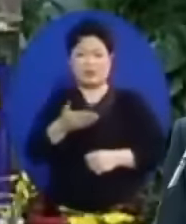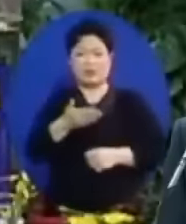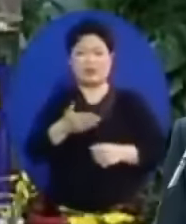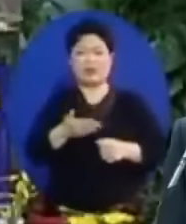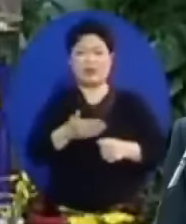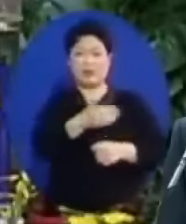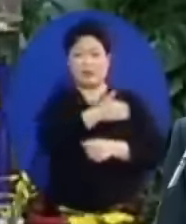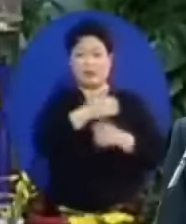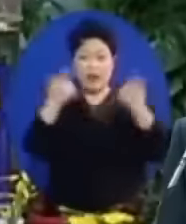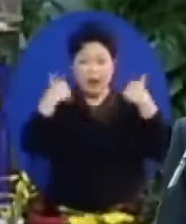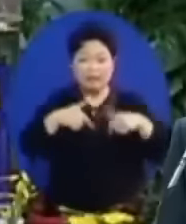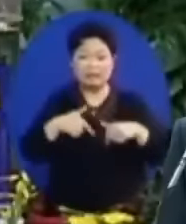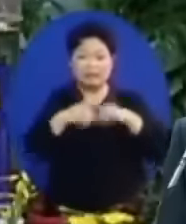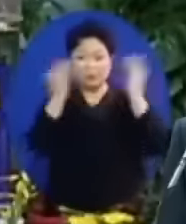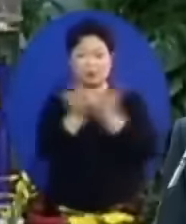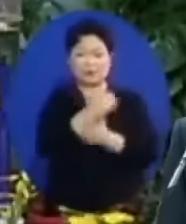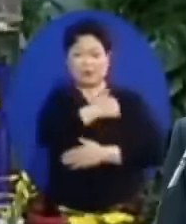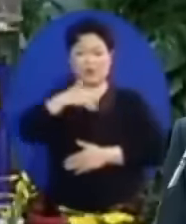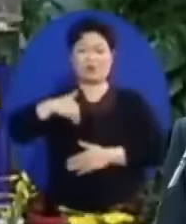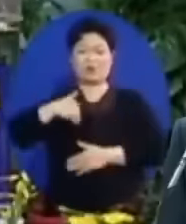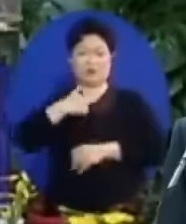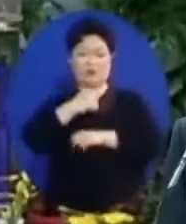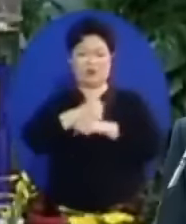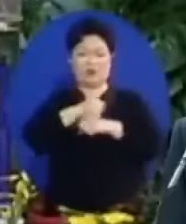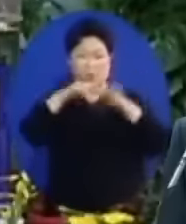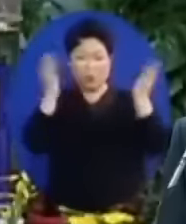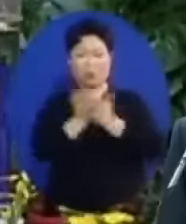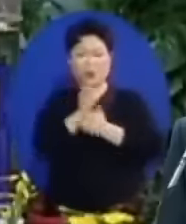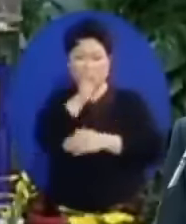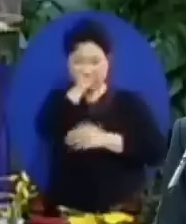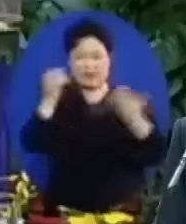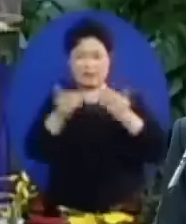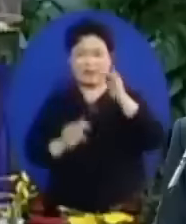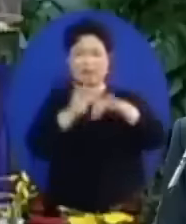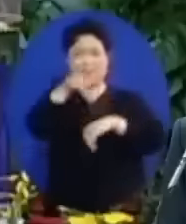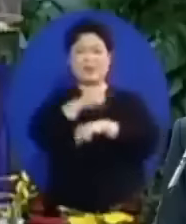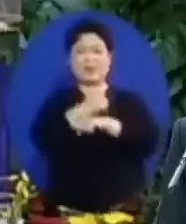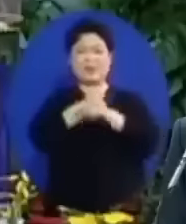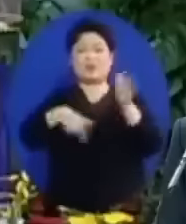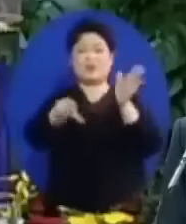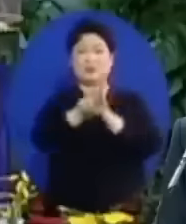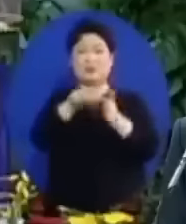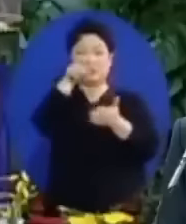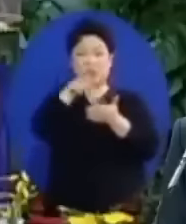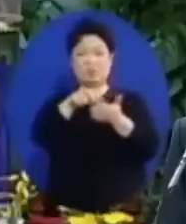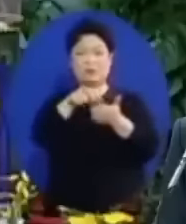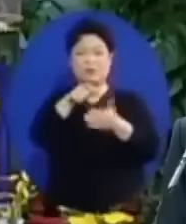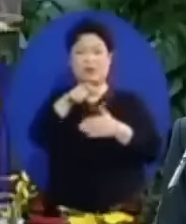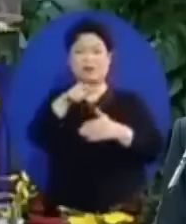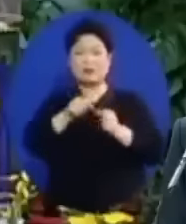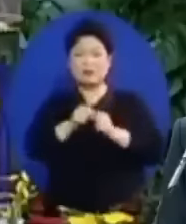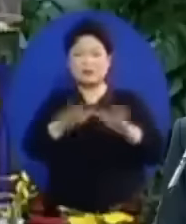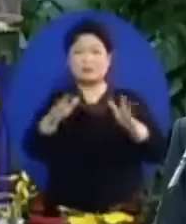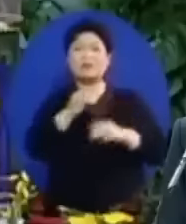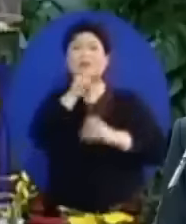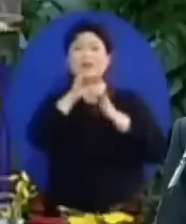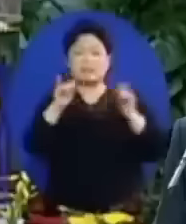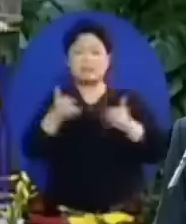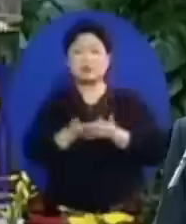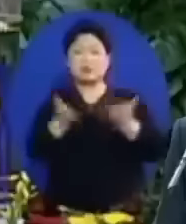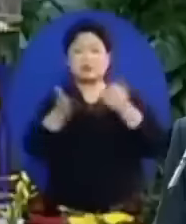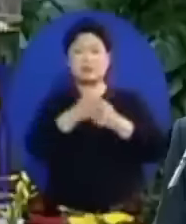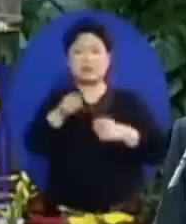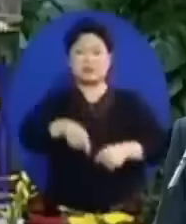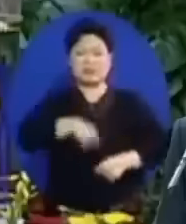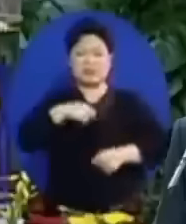이런 너희로 모든 일에 항상 모든 것이 능력하여 모든 착한 일을 넘치게 하리 하심이라. 기록된 바 그가 허트 가난한 자들에게 주었은 즉